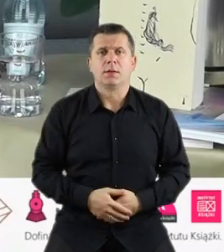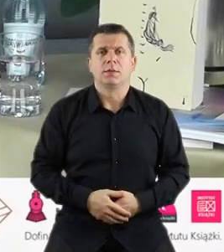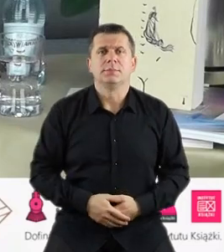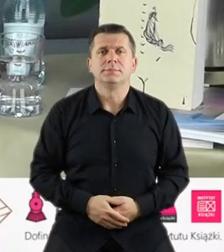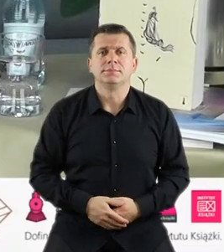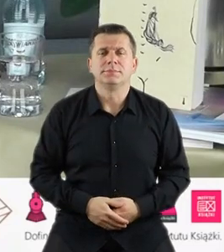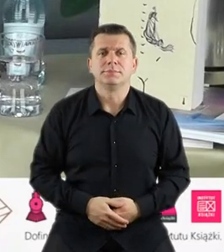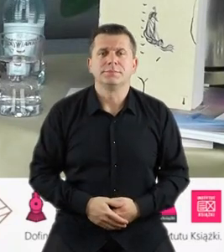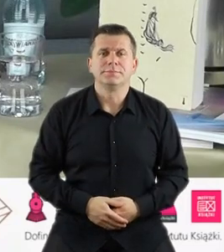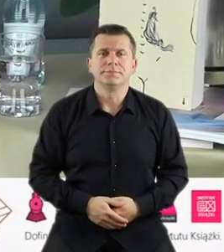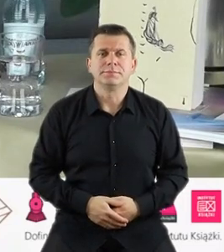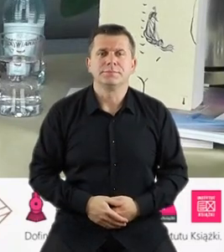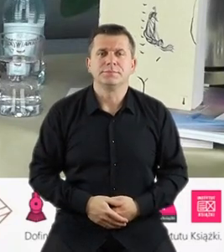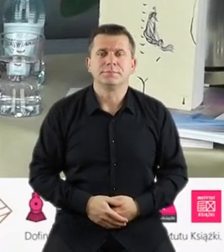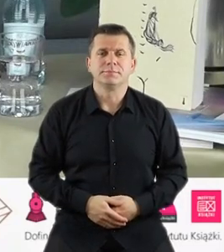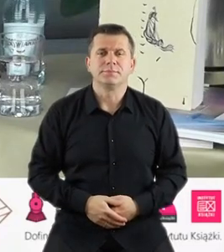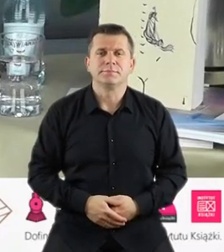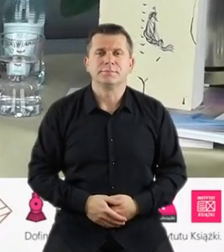przetłumaczyła opowiadanie wtedy.